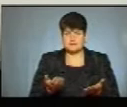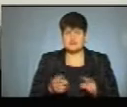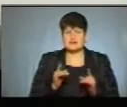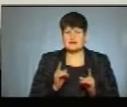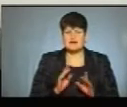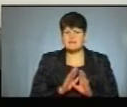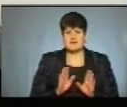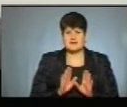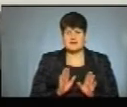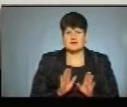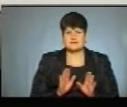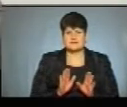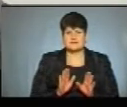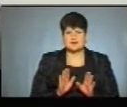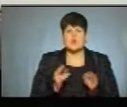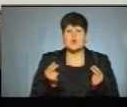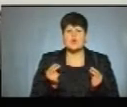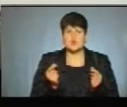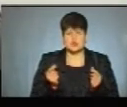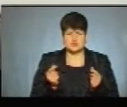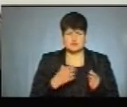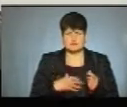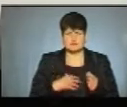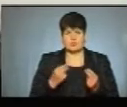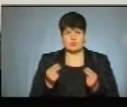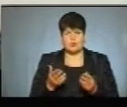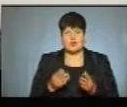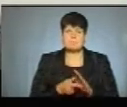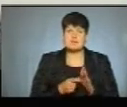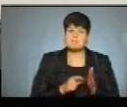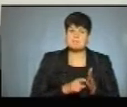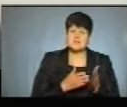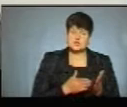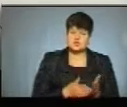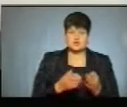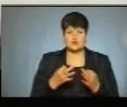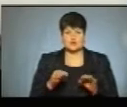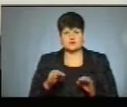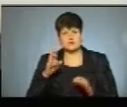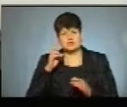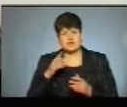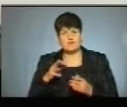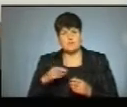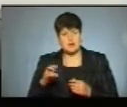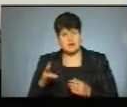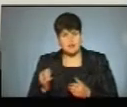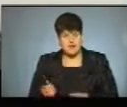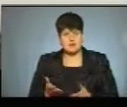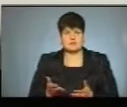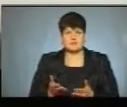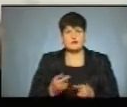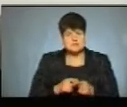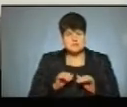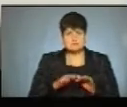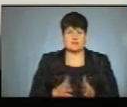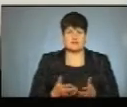не так суто гроші, кошти фінансування, та як приміщення, як доступ до комунального майна десь. От, тобто ці речі.